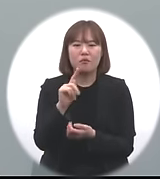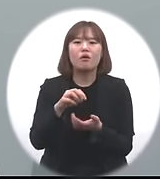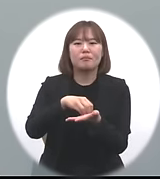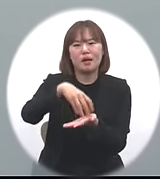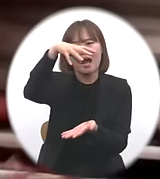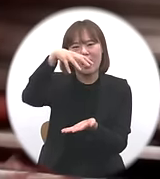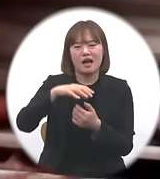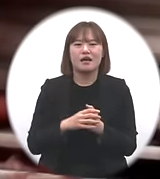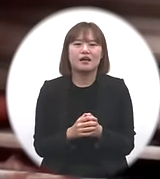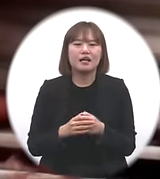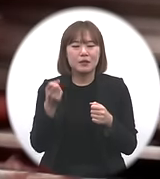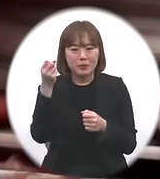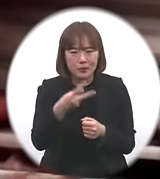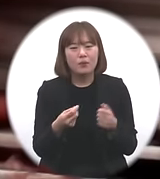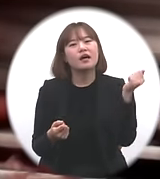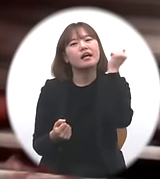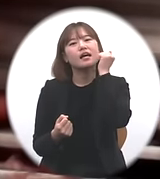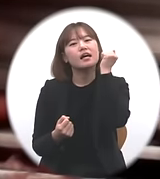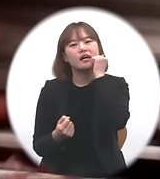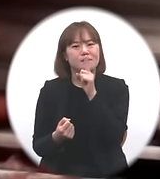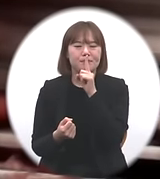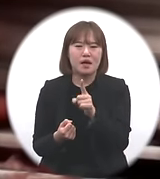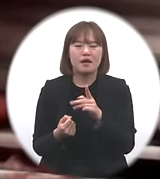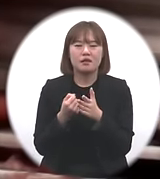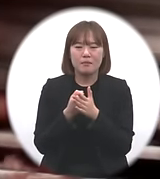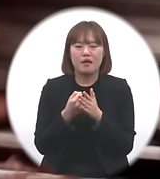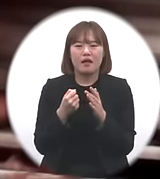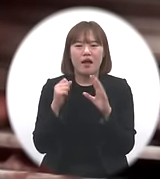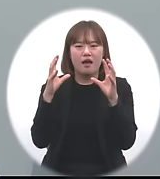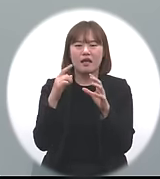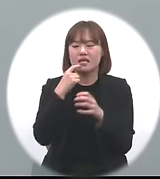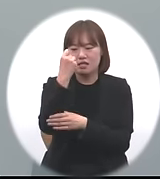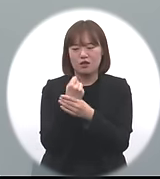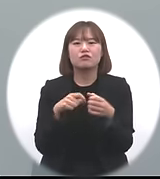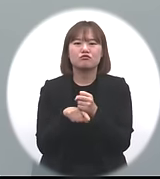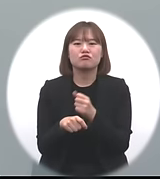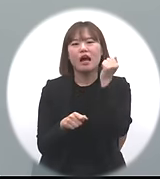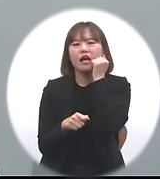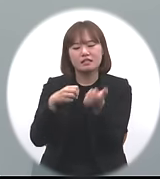겁니다. 이게 빵이에요. 그리고 간식이고요.